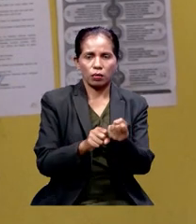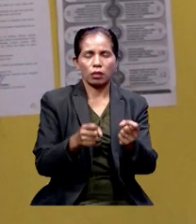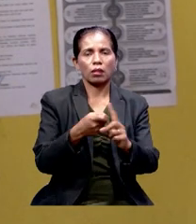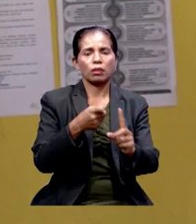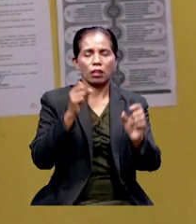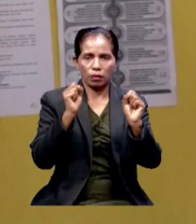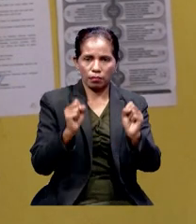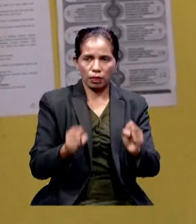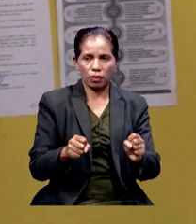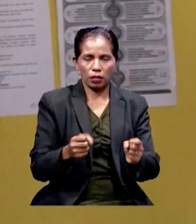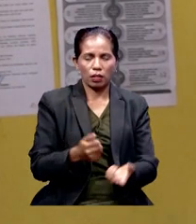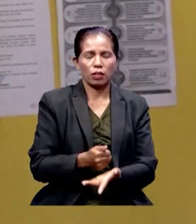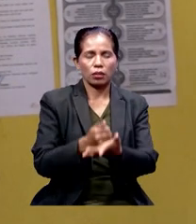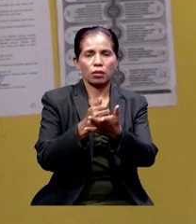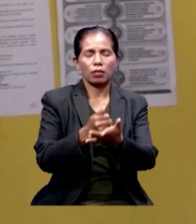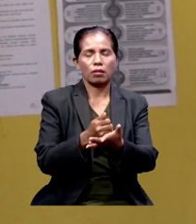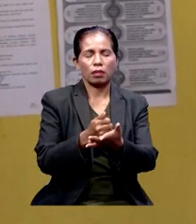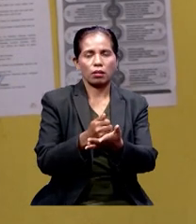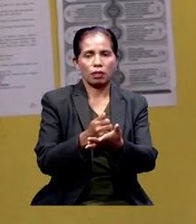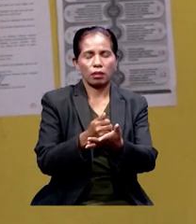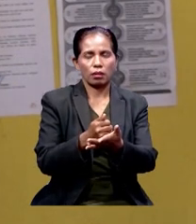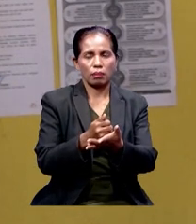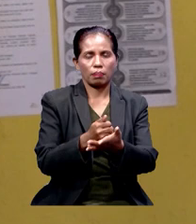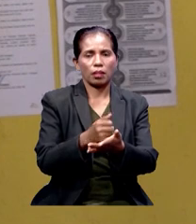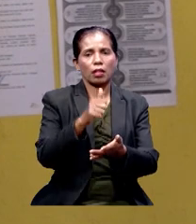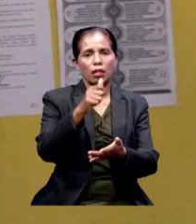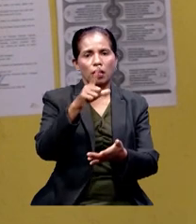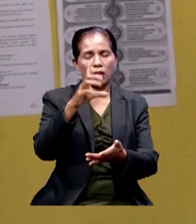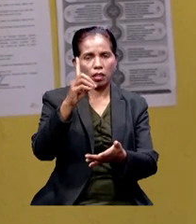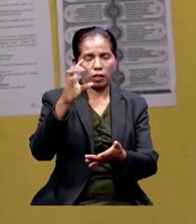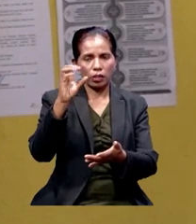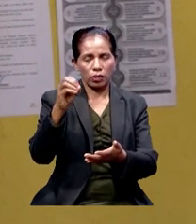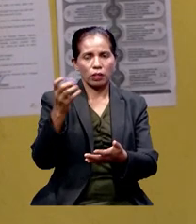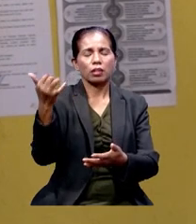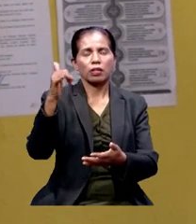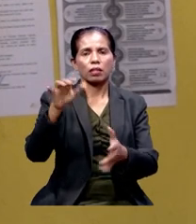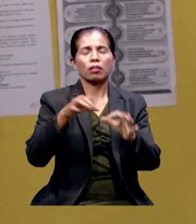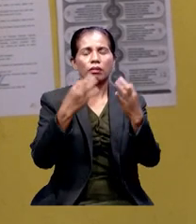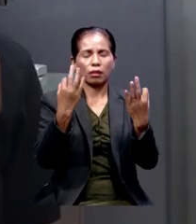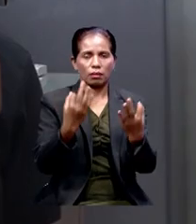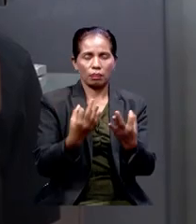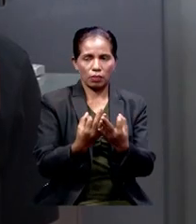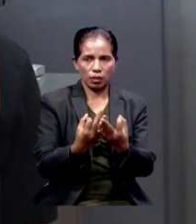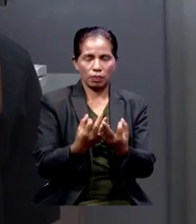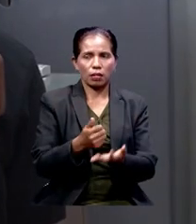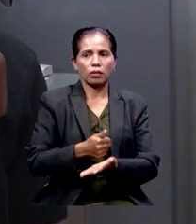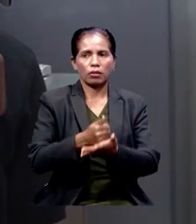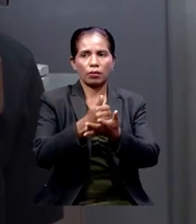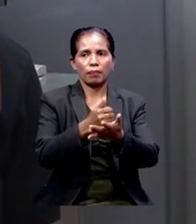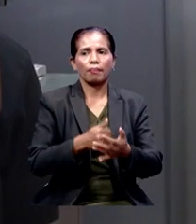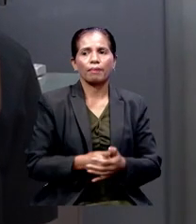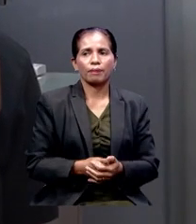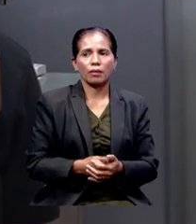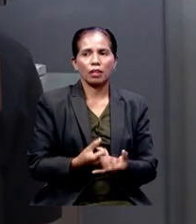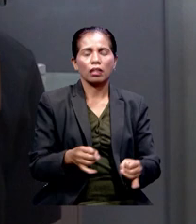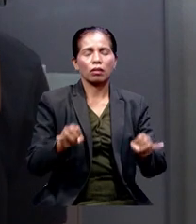bela apui ba aling nebe hanya sam nebe aling nebe sira siramak familia dapat mira mahari hela. Durante ne